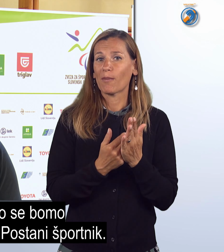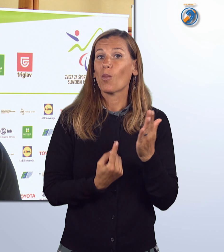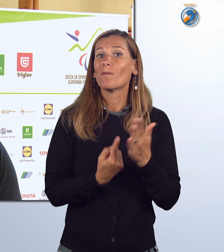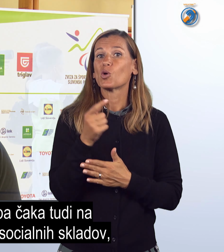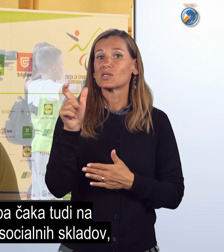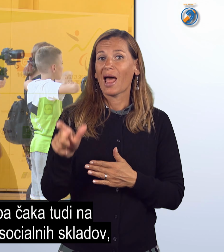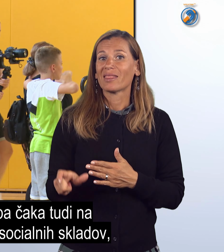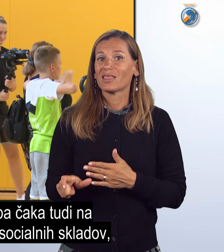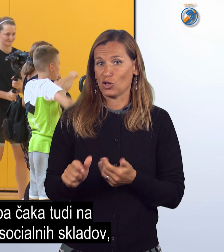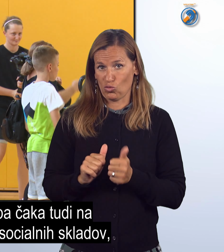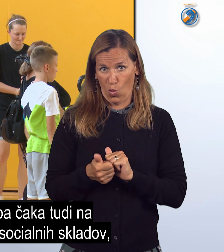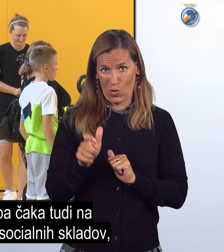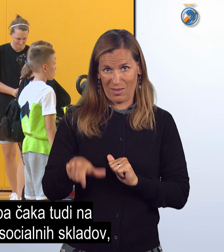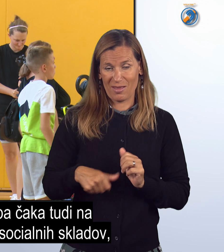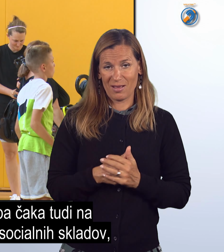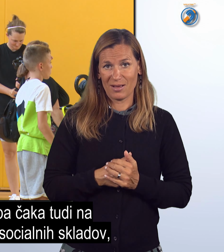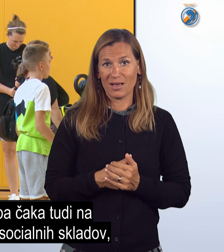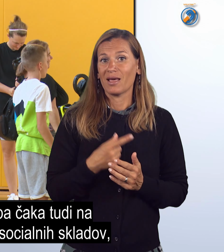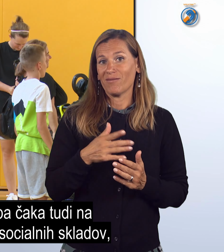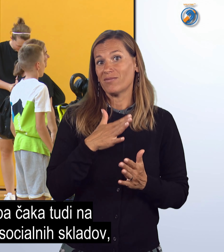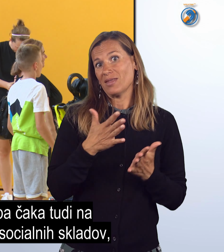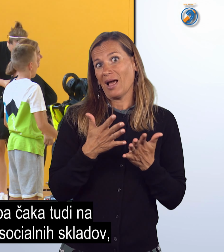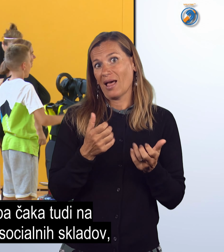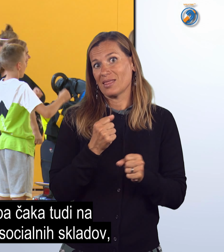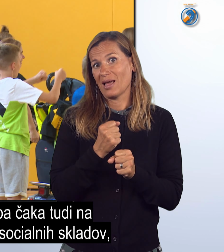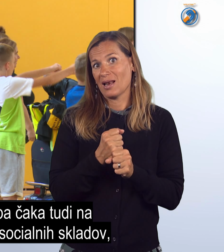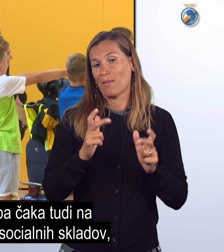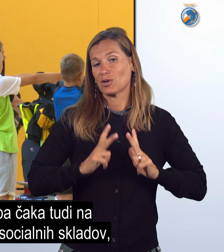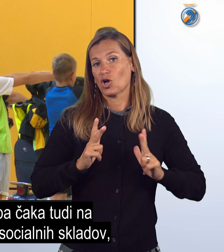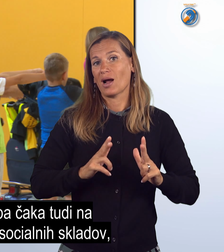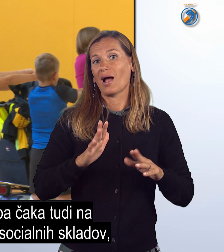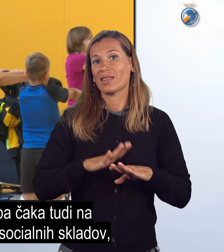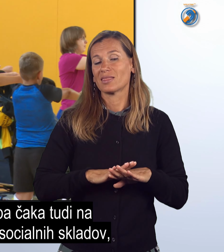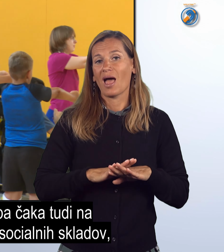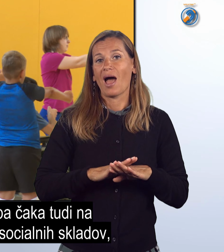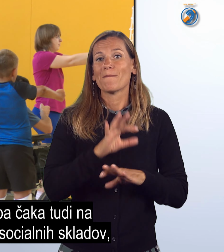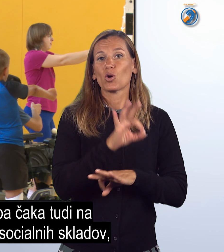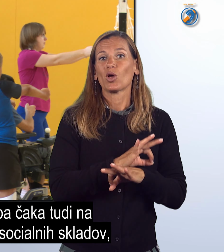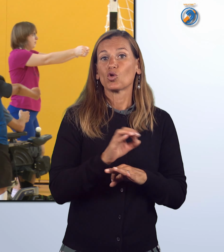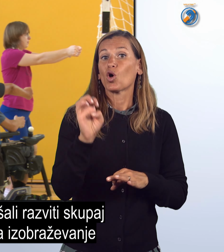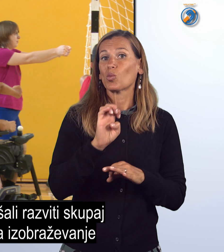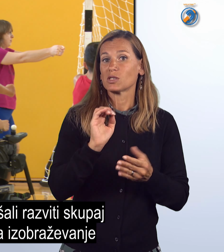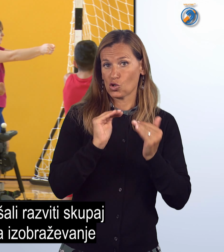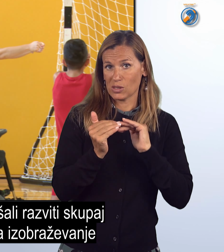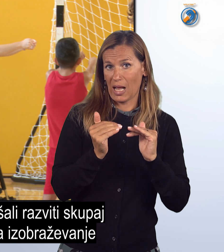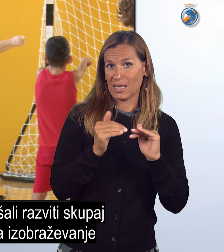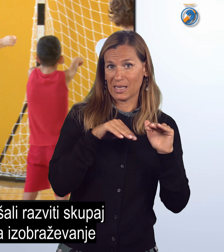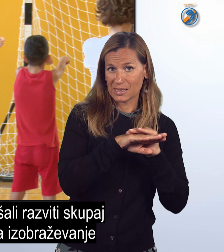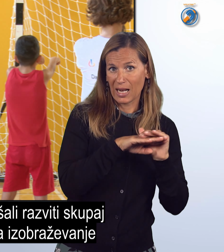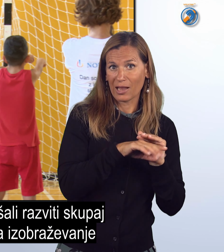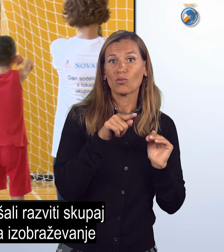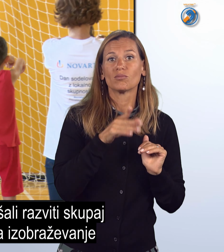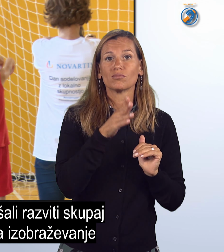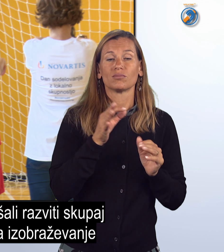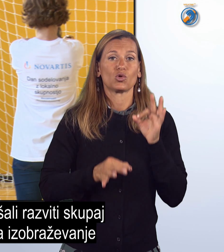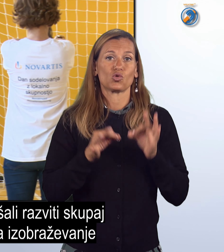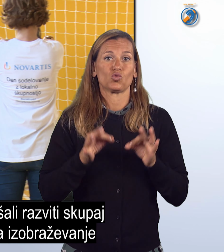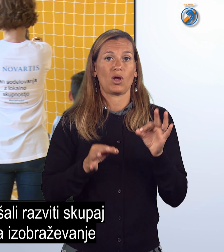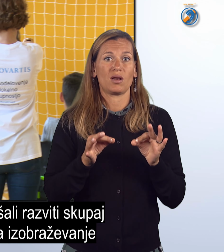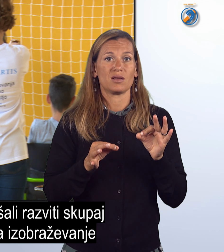športnik. Nekaj dela naš pa čaka tudi na že omenjenjem projektu Evropskih socialnih skladov, kjer bomo poskušali